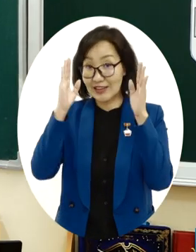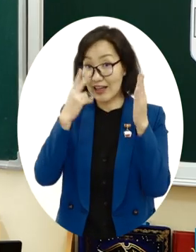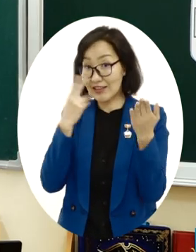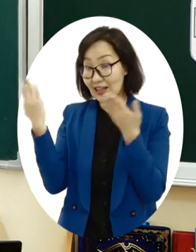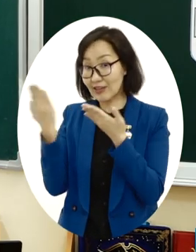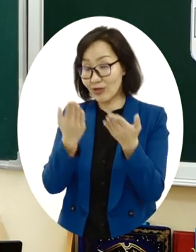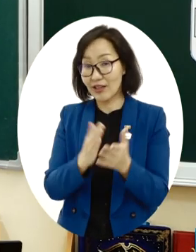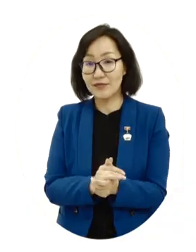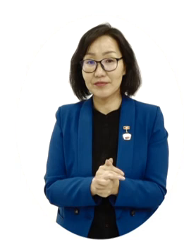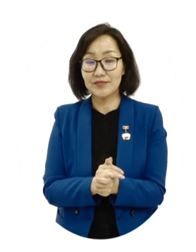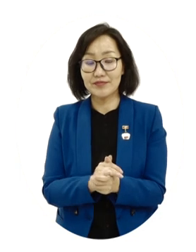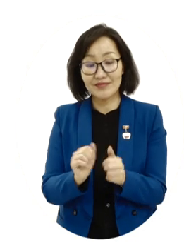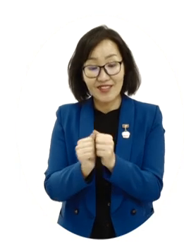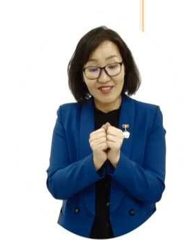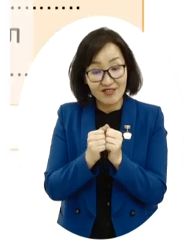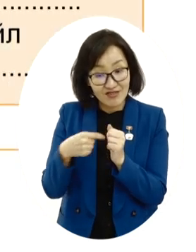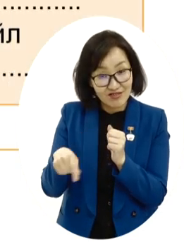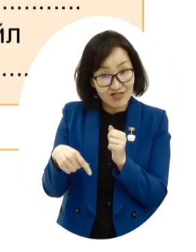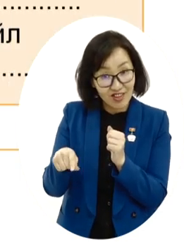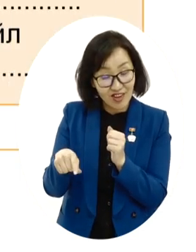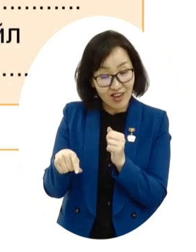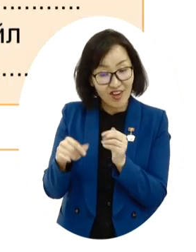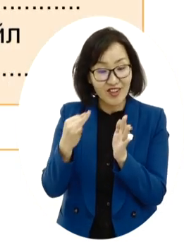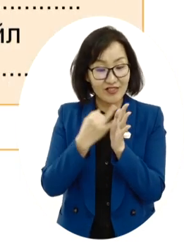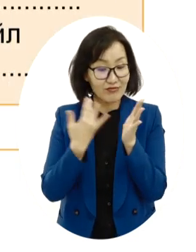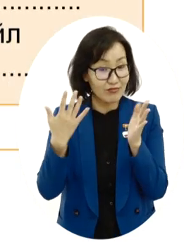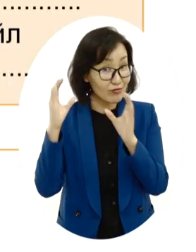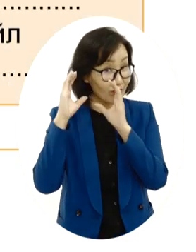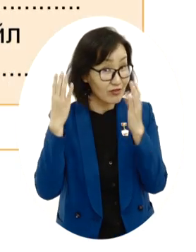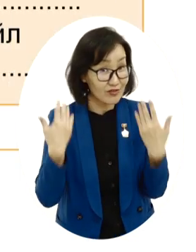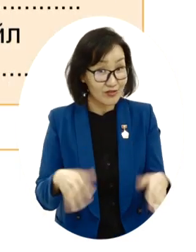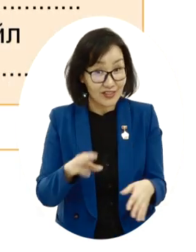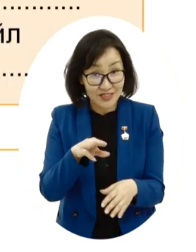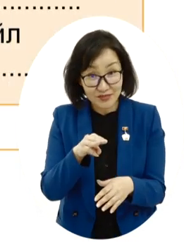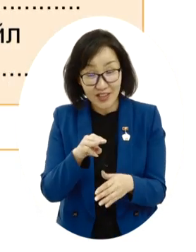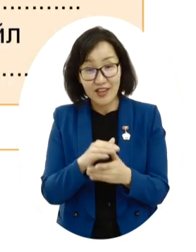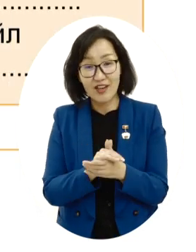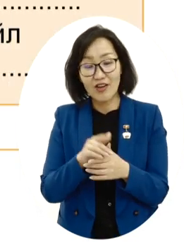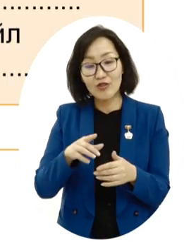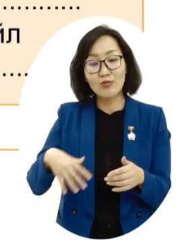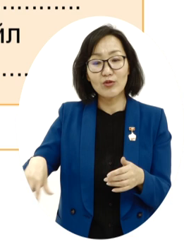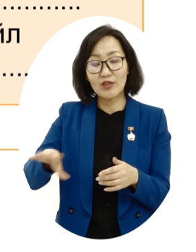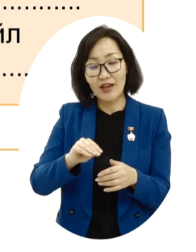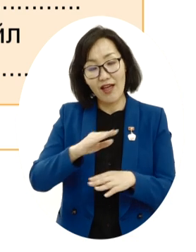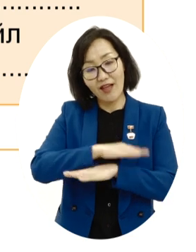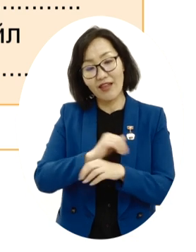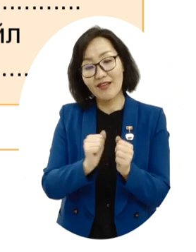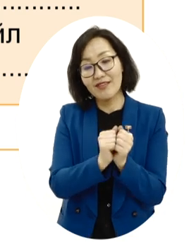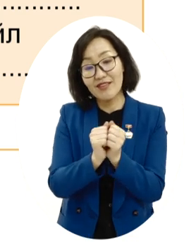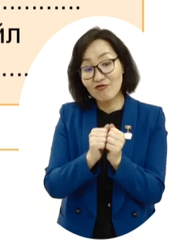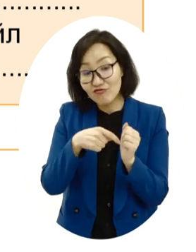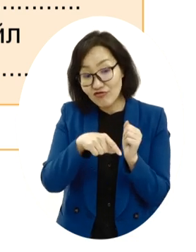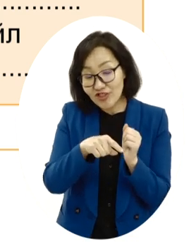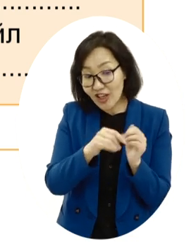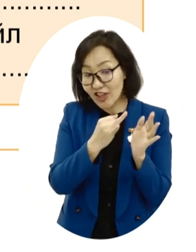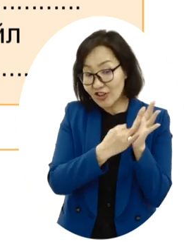дэлгэцэндээ анхаарлаа хандуул тий. За найзынхаа илтгэлийг бүгдээрээ сонссон. Одоо тэгэхээр бүгдээрээ ангийнхаа найзуудын